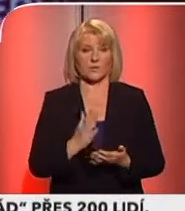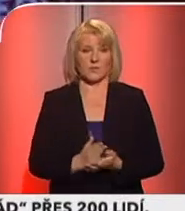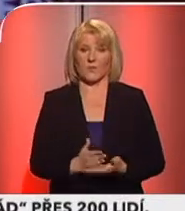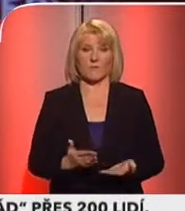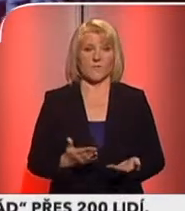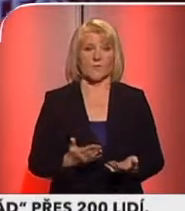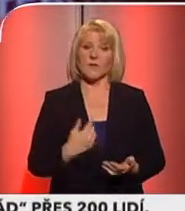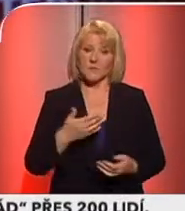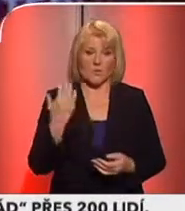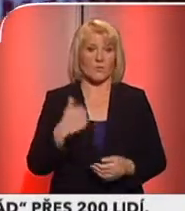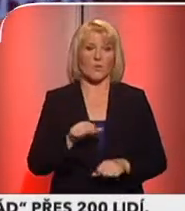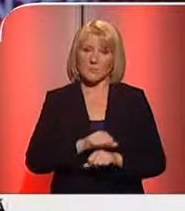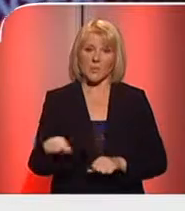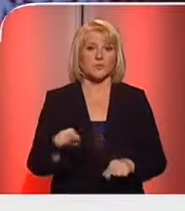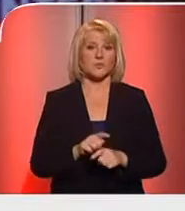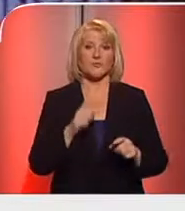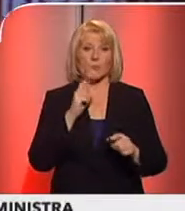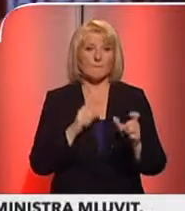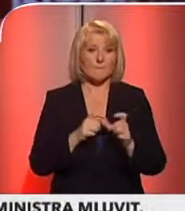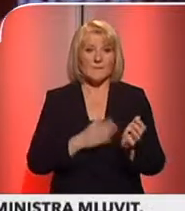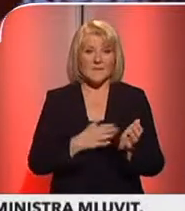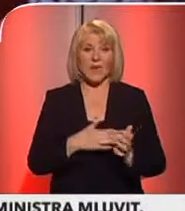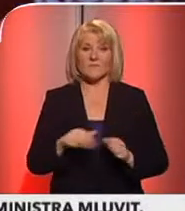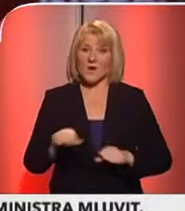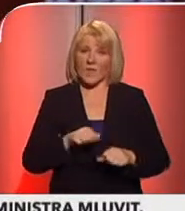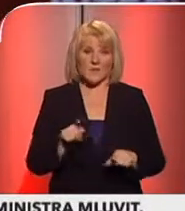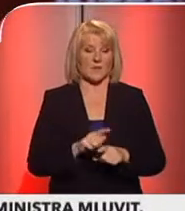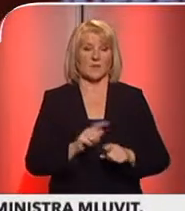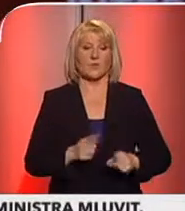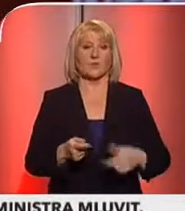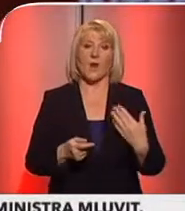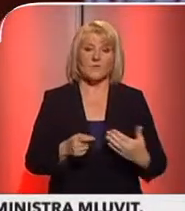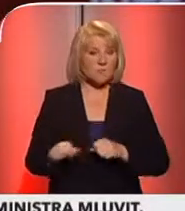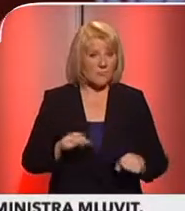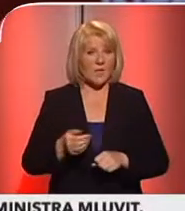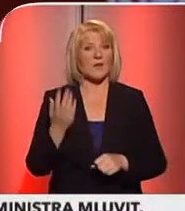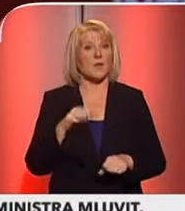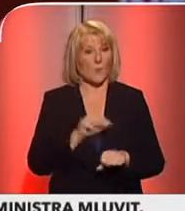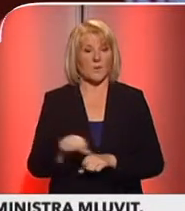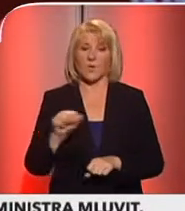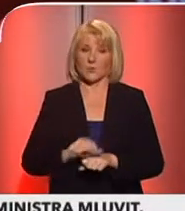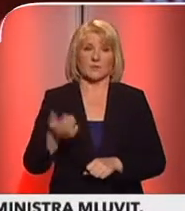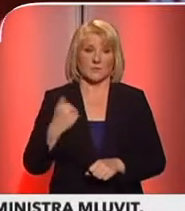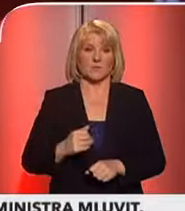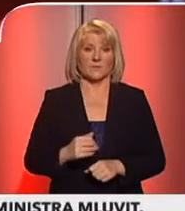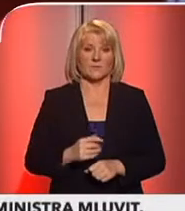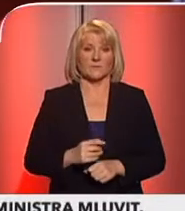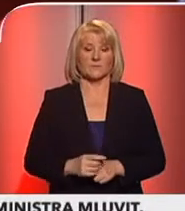my jsme protestovali i proti Špidlově vládě, protestovali jsme čili proti levicové vládě. V době, kdy se začaly